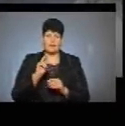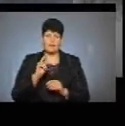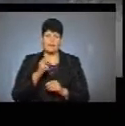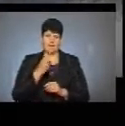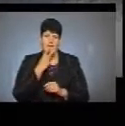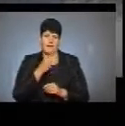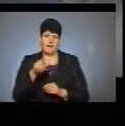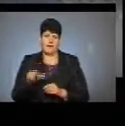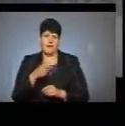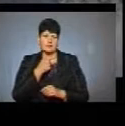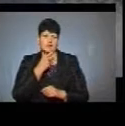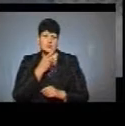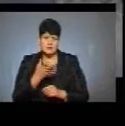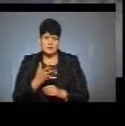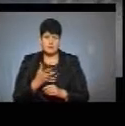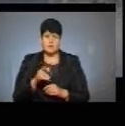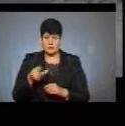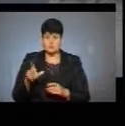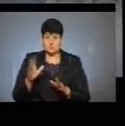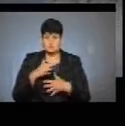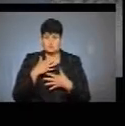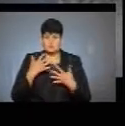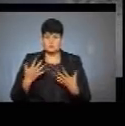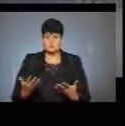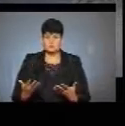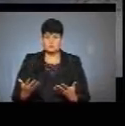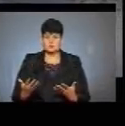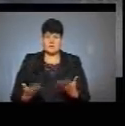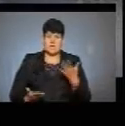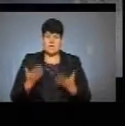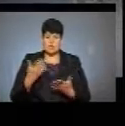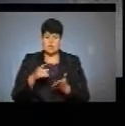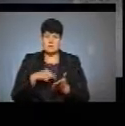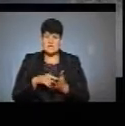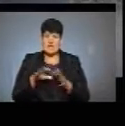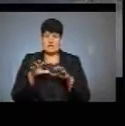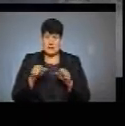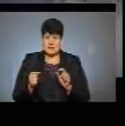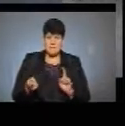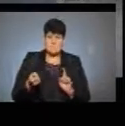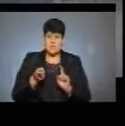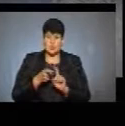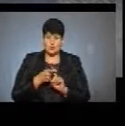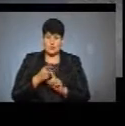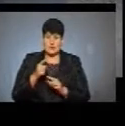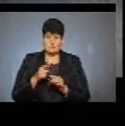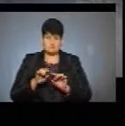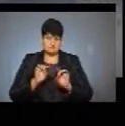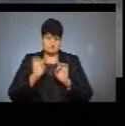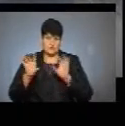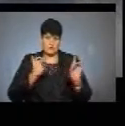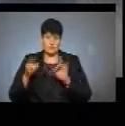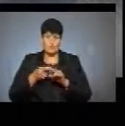Тобто природньо, що глядачів буде немало. Якщо міська влада підключиться і розкрутить цей захід до